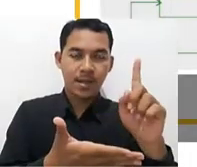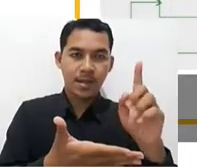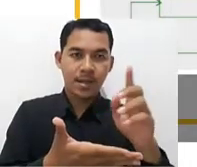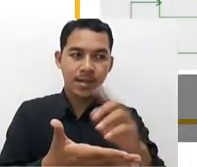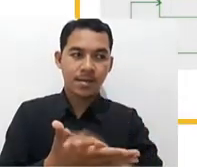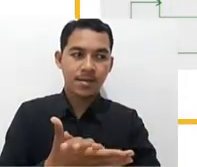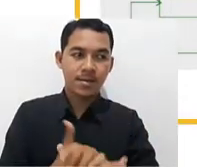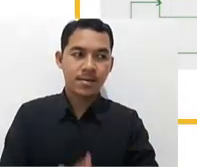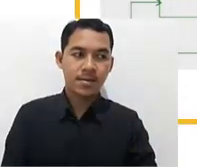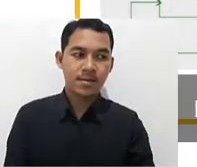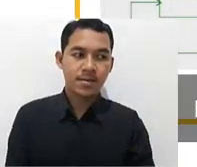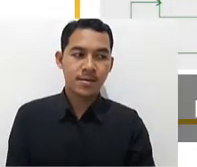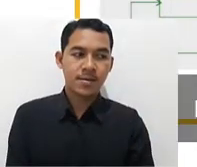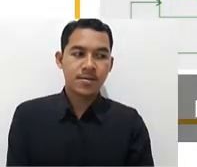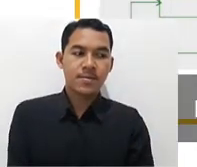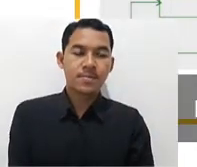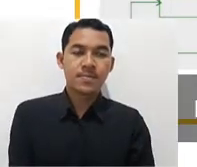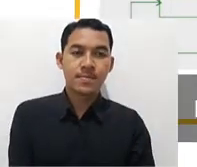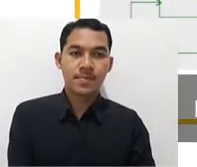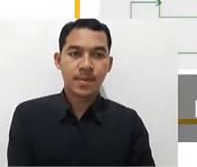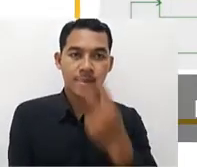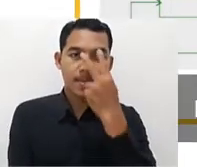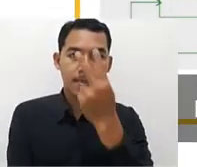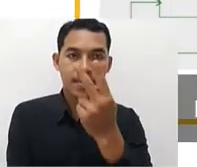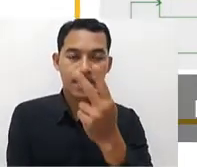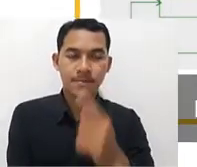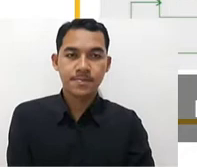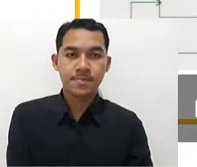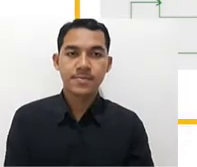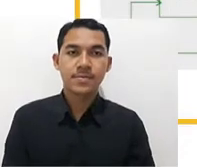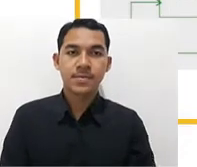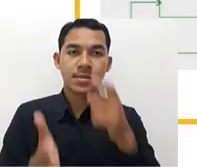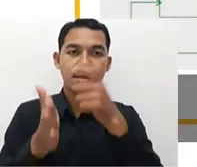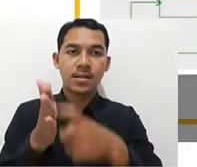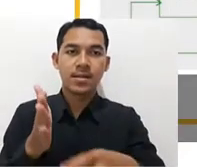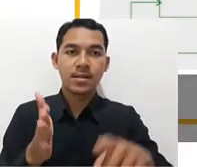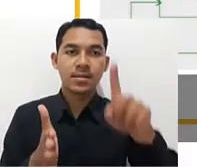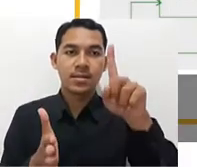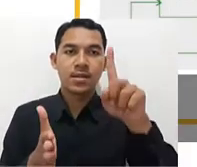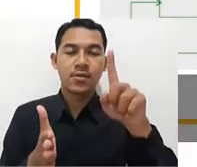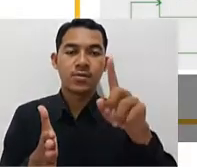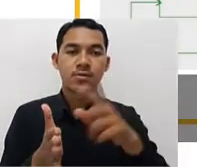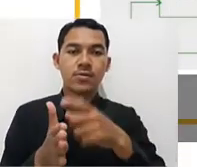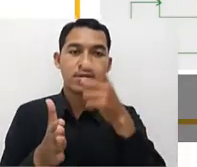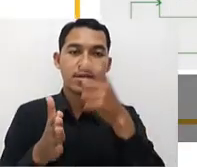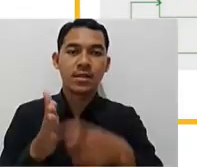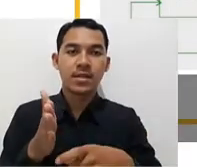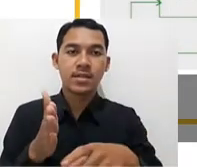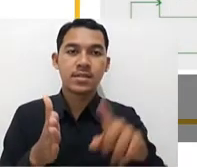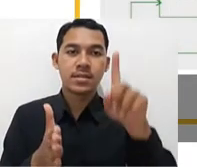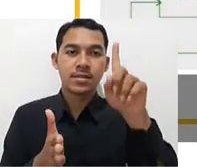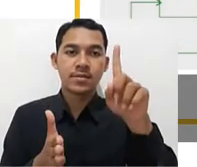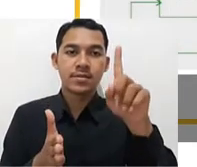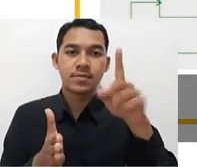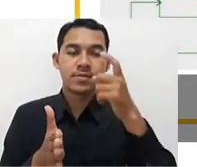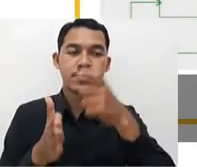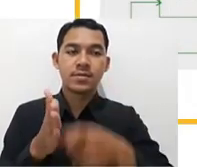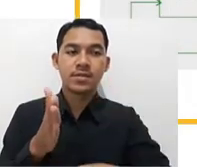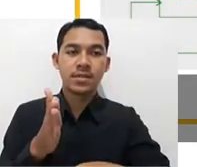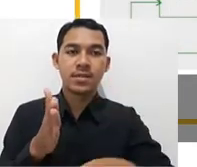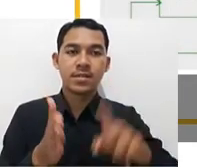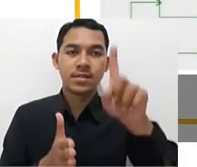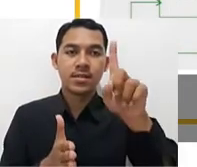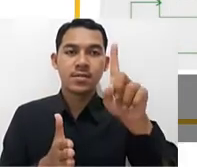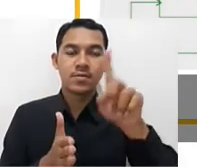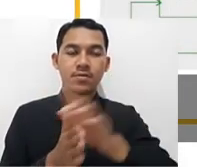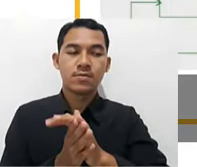Nah, kita lihat garisnya, berarti di sini ntar nilainya 1. Di sini nilainya ntar 1. Di sini nilainya ntar